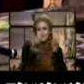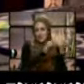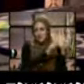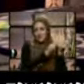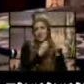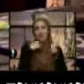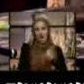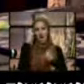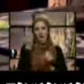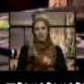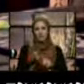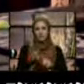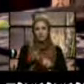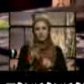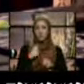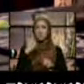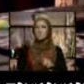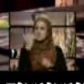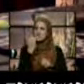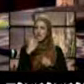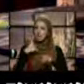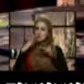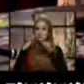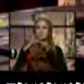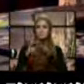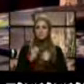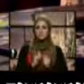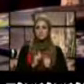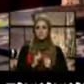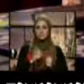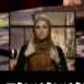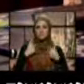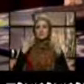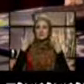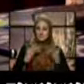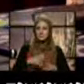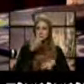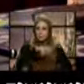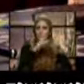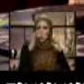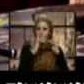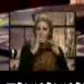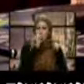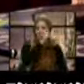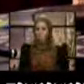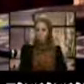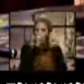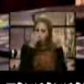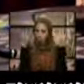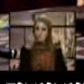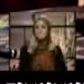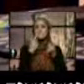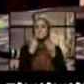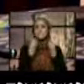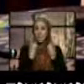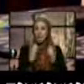احنا هنهون عليك المسألة، الثقيل علينا والخفيف عليك. الولد لسه عيني ايه على الزيرو، مش